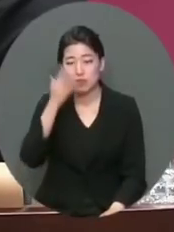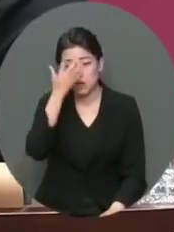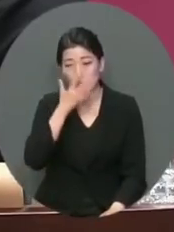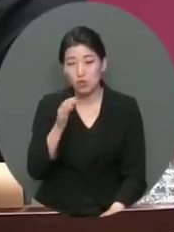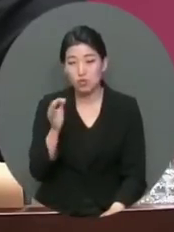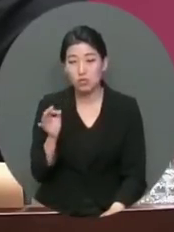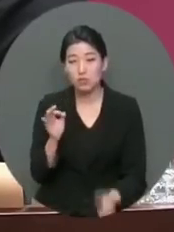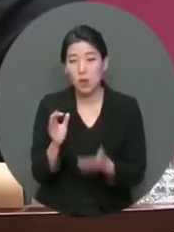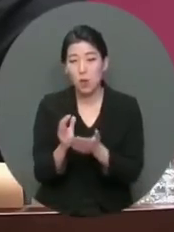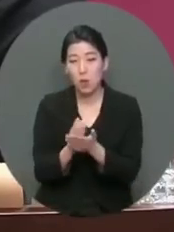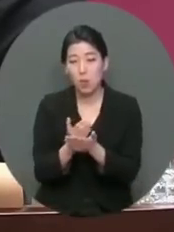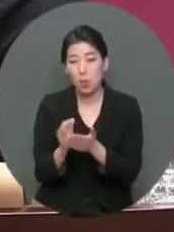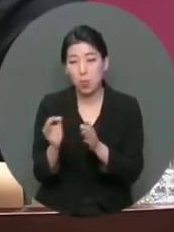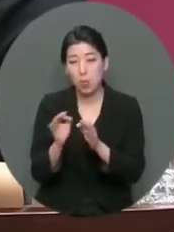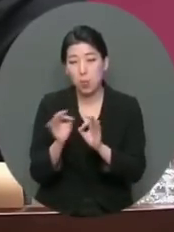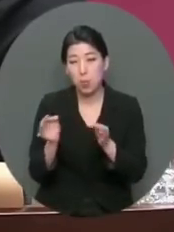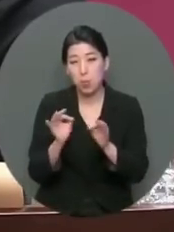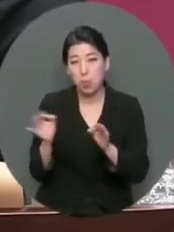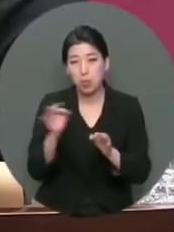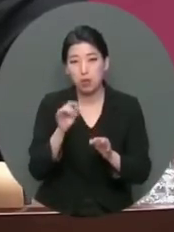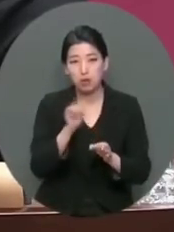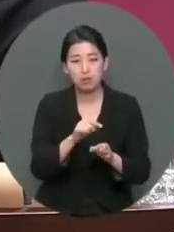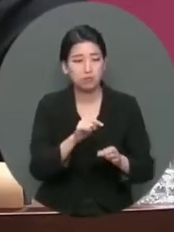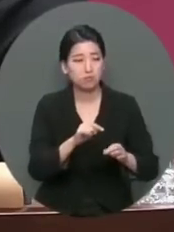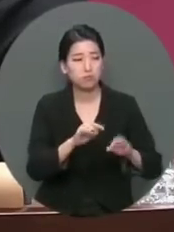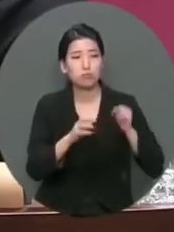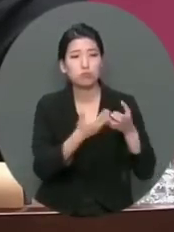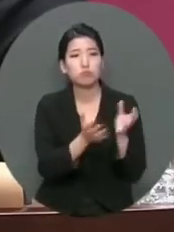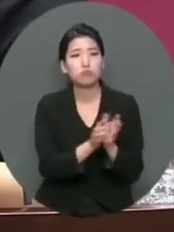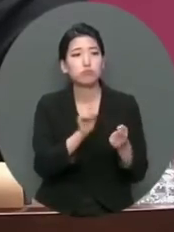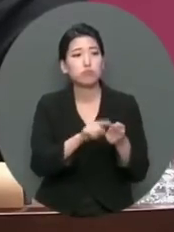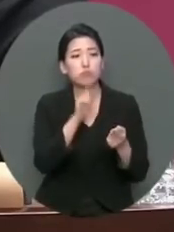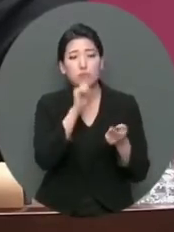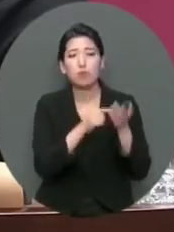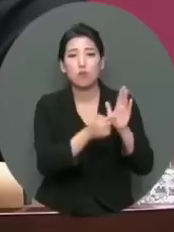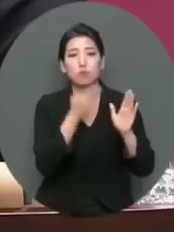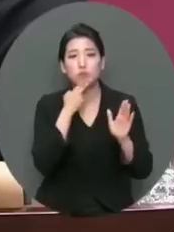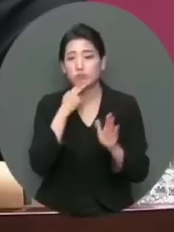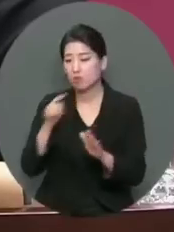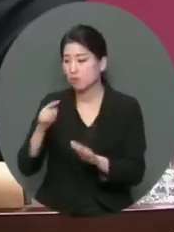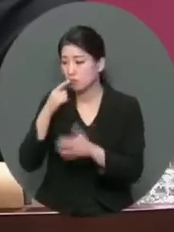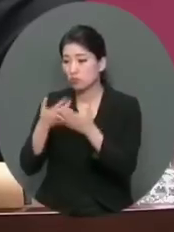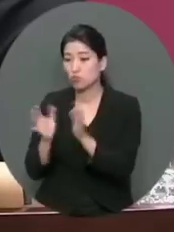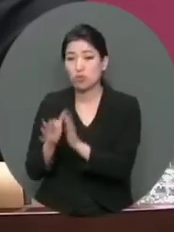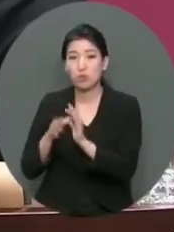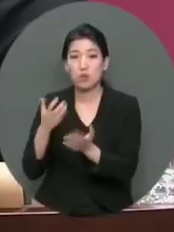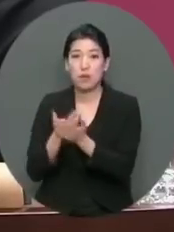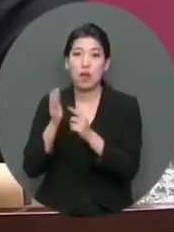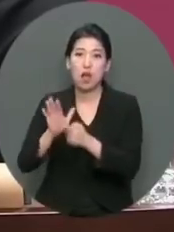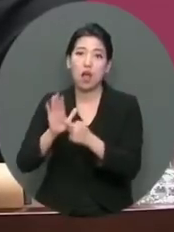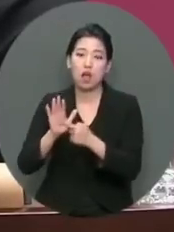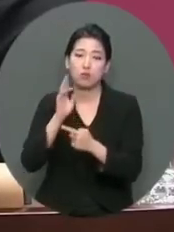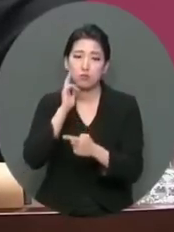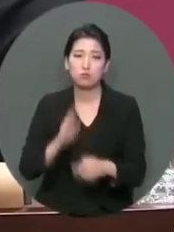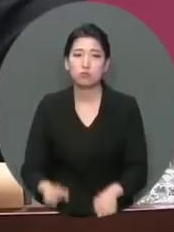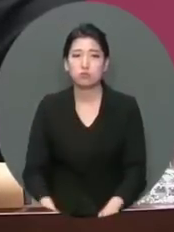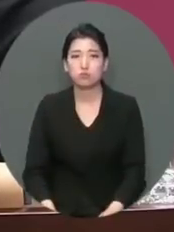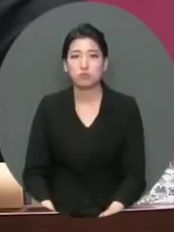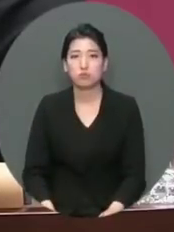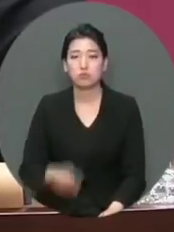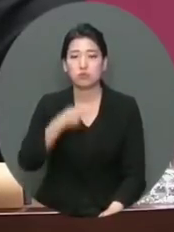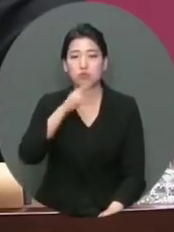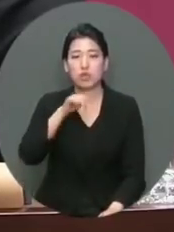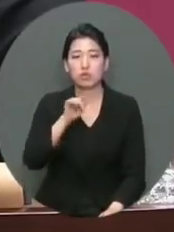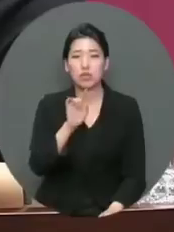대해서 특필된 여당 의원들은 보도 자체가 되지 않고 야당 수사 자료는 매일매일 언론에 라이브 중계가 되고 있습니다. 대장동,